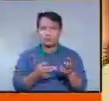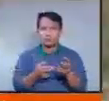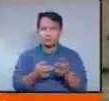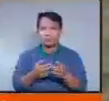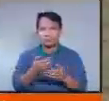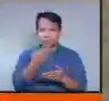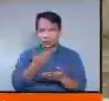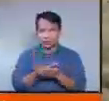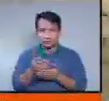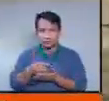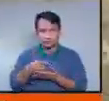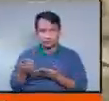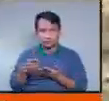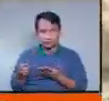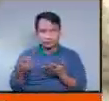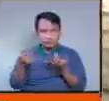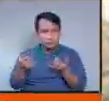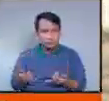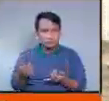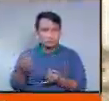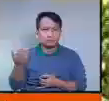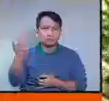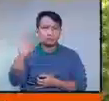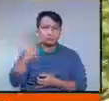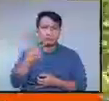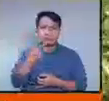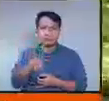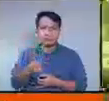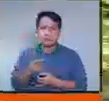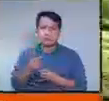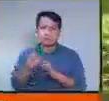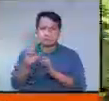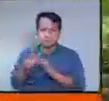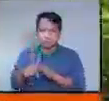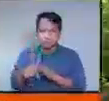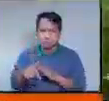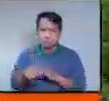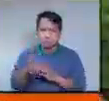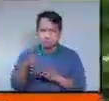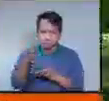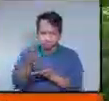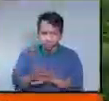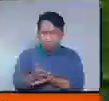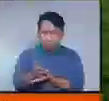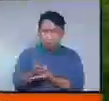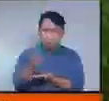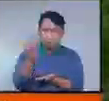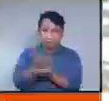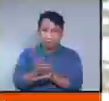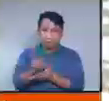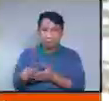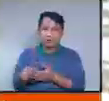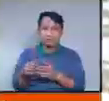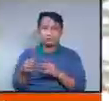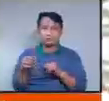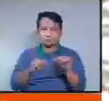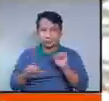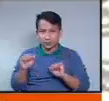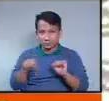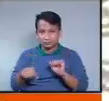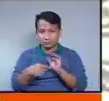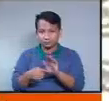mga donations. Kasi ang nangyayari, nung nakaraan daw, pag daw merong huminto na isa, may nangyari daw na